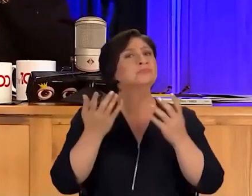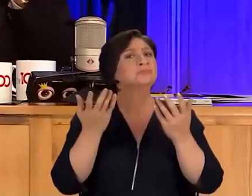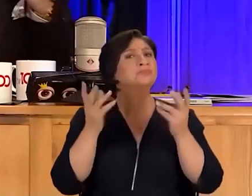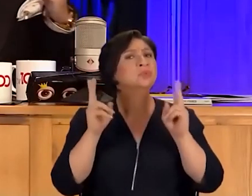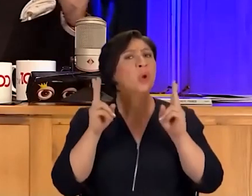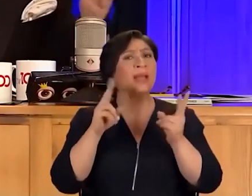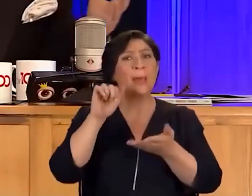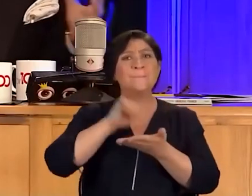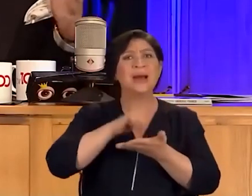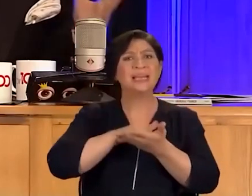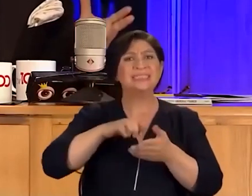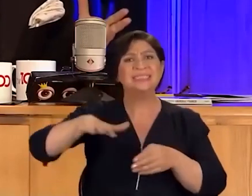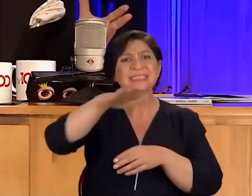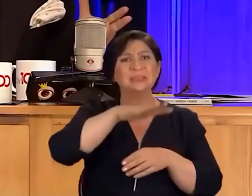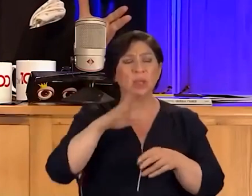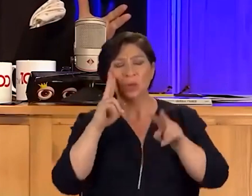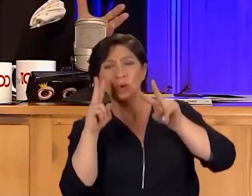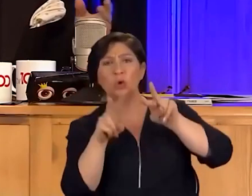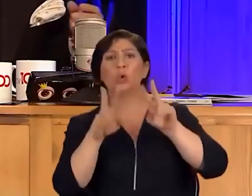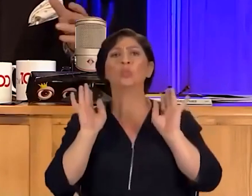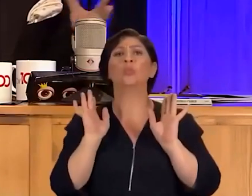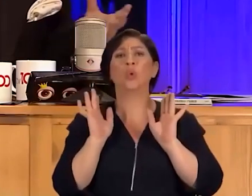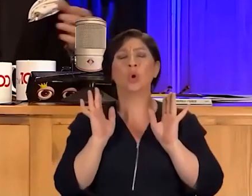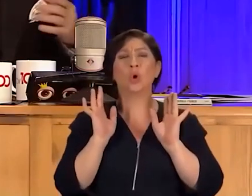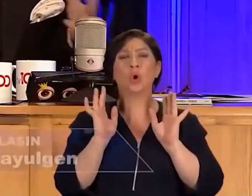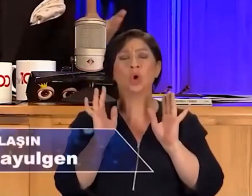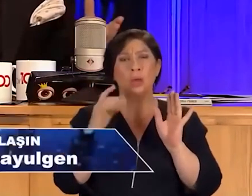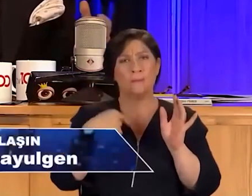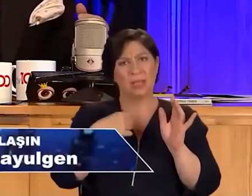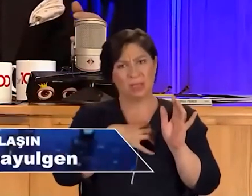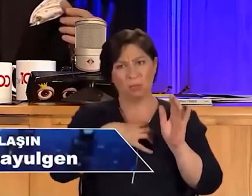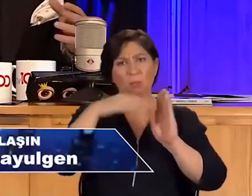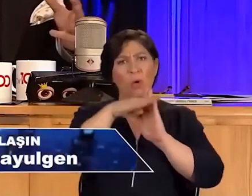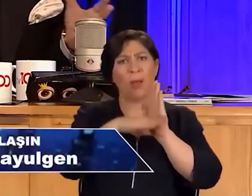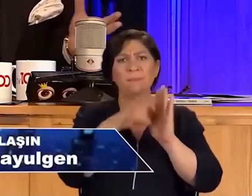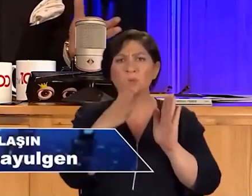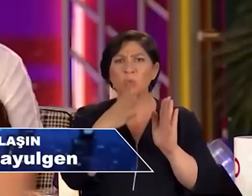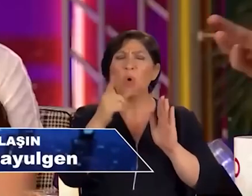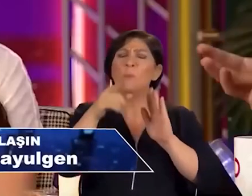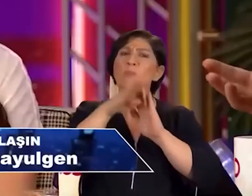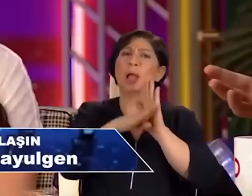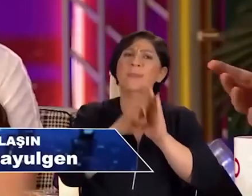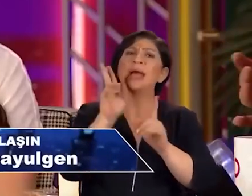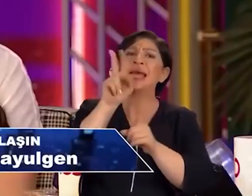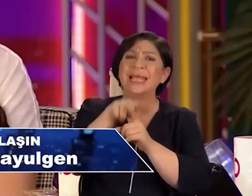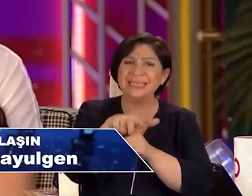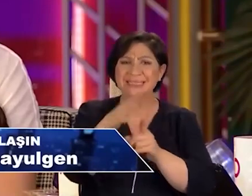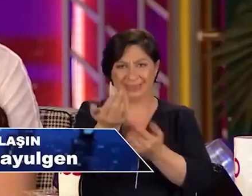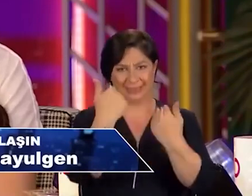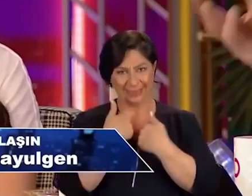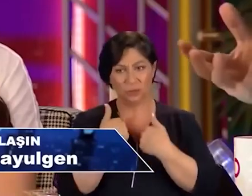genelde magazin basınında hiç görünmeyen bir insandı. Yani ben kendi programlarımdan biliyorum. O programlara katıldığın